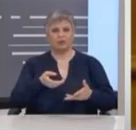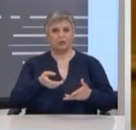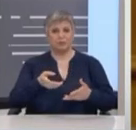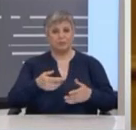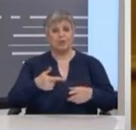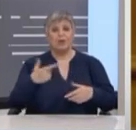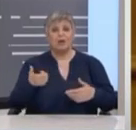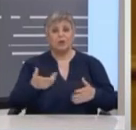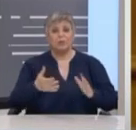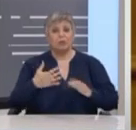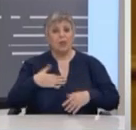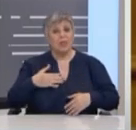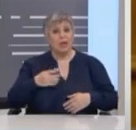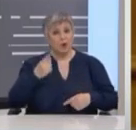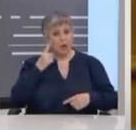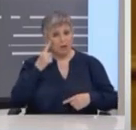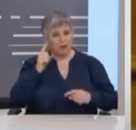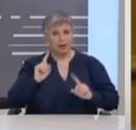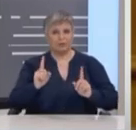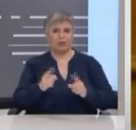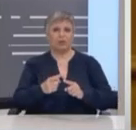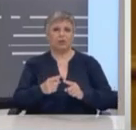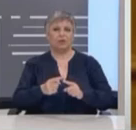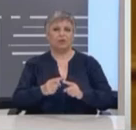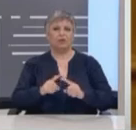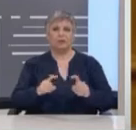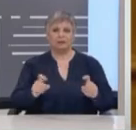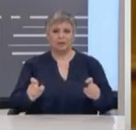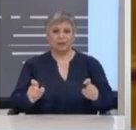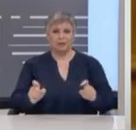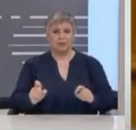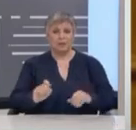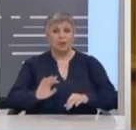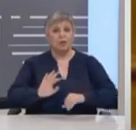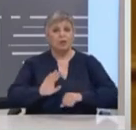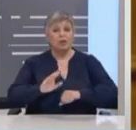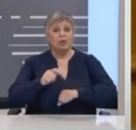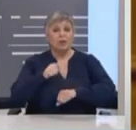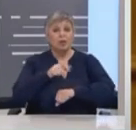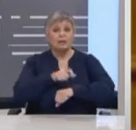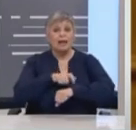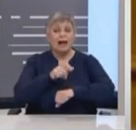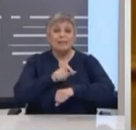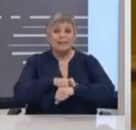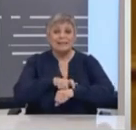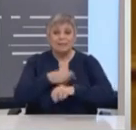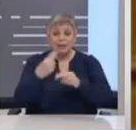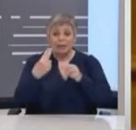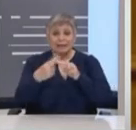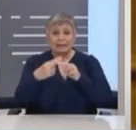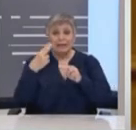γεγονός ότι με τόση έμφαση στον πυρήνα, στο κρίσιμο θέμα του κυπριακού